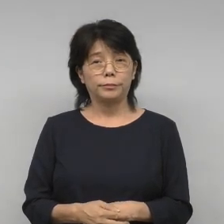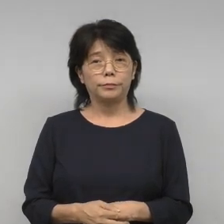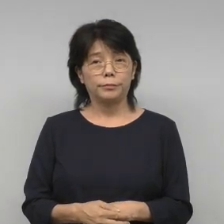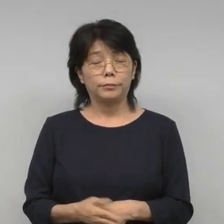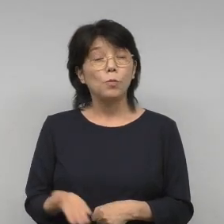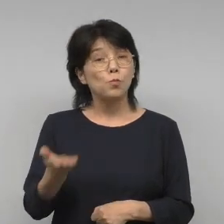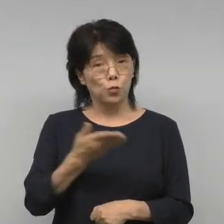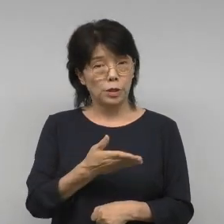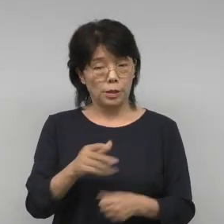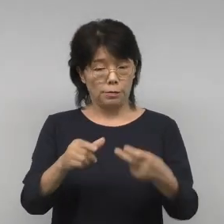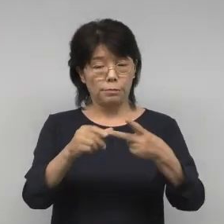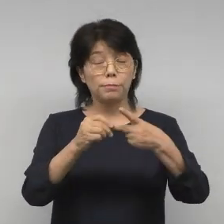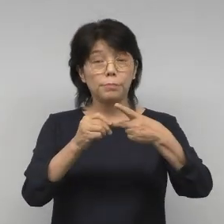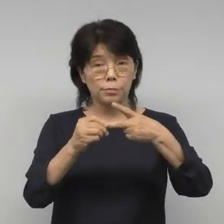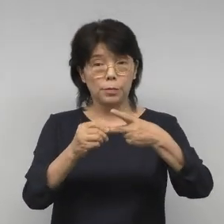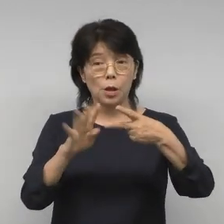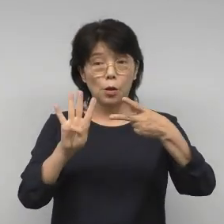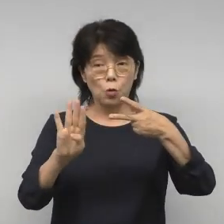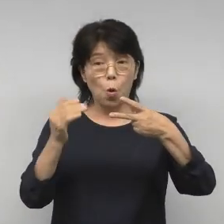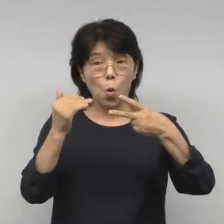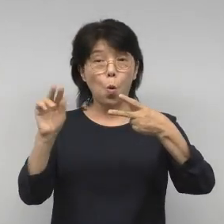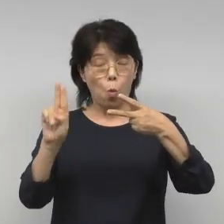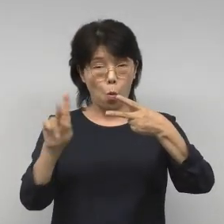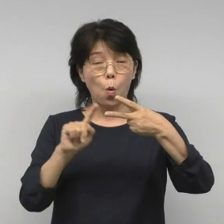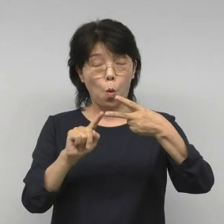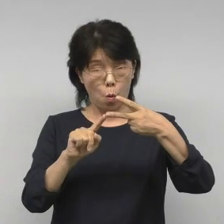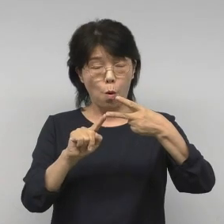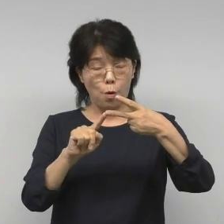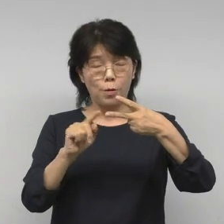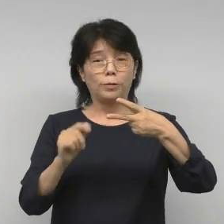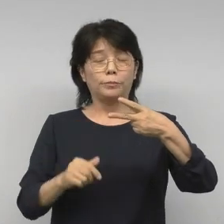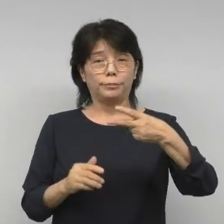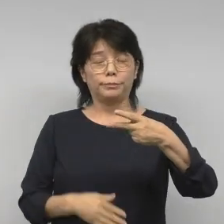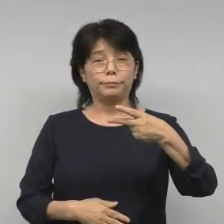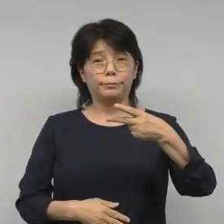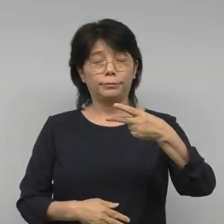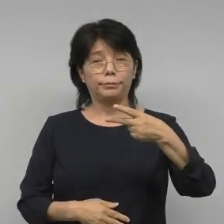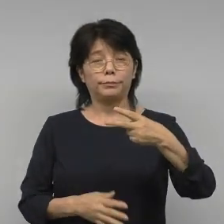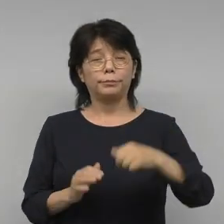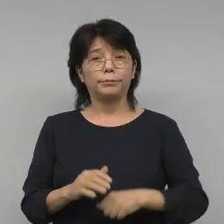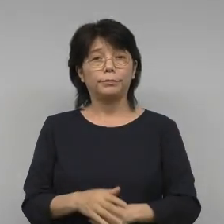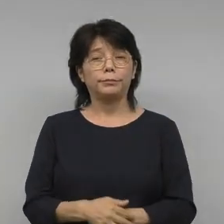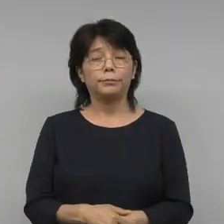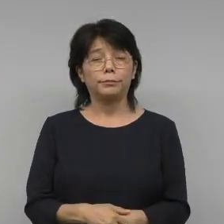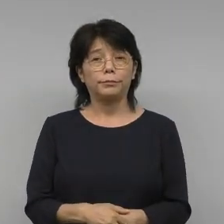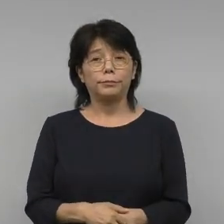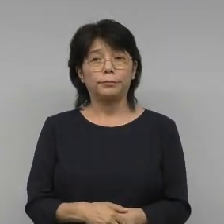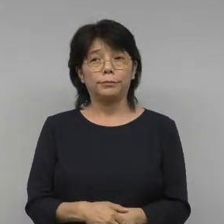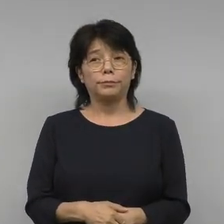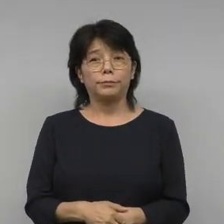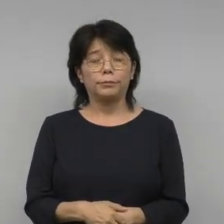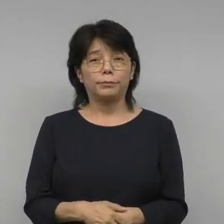まして、第4号の、2番の方をご覧ください。